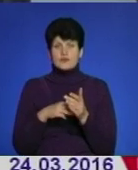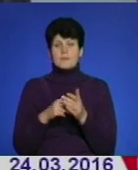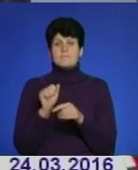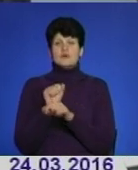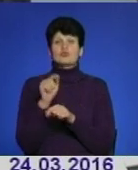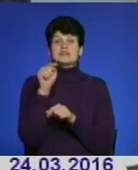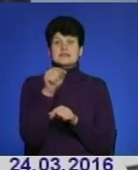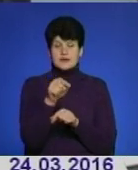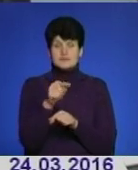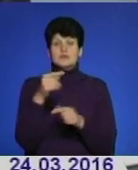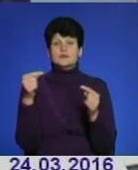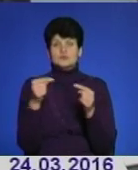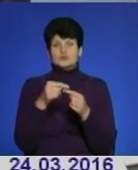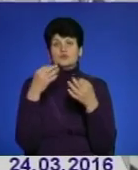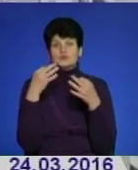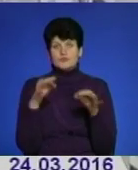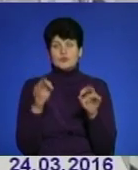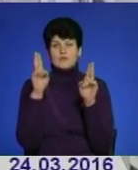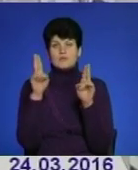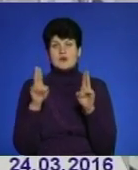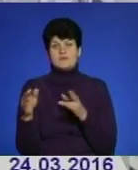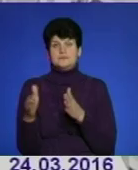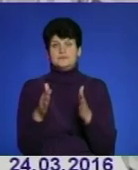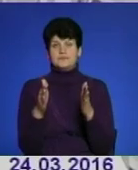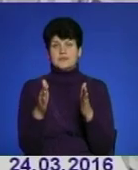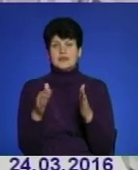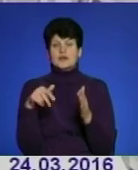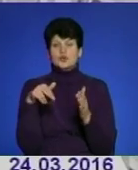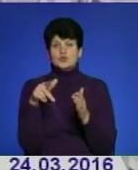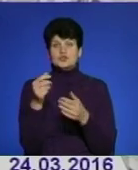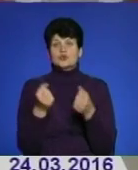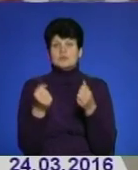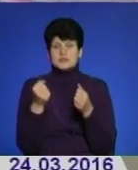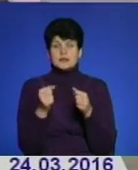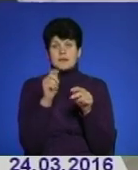там, де переконливо дозволено правилами дорожнього руху. І йдучи до машини,